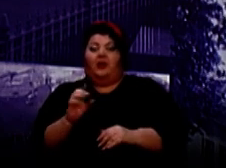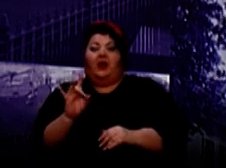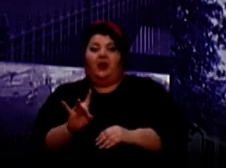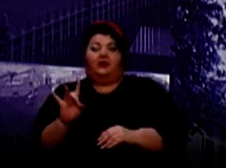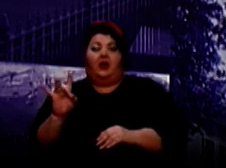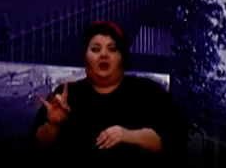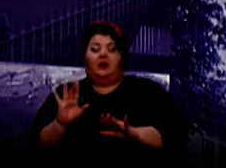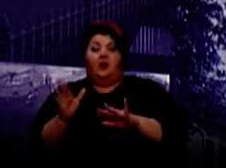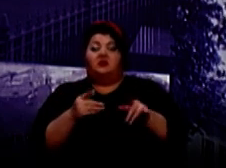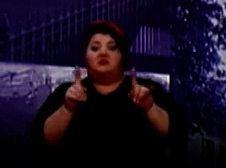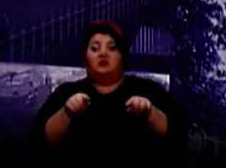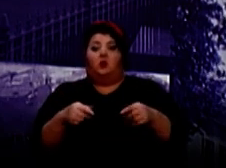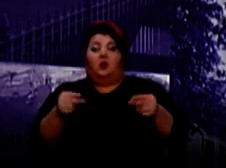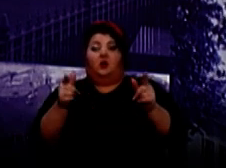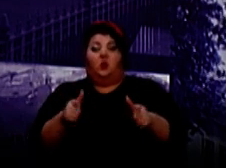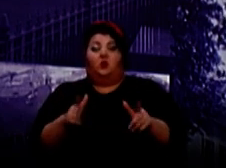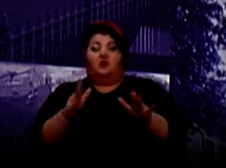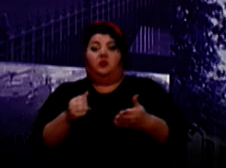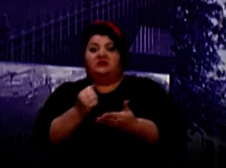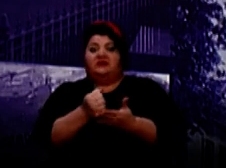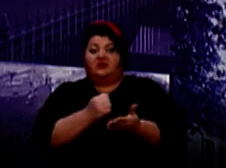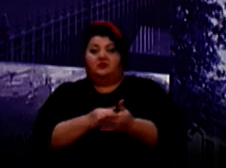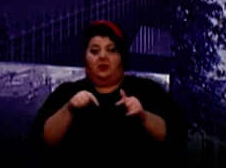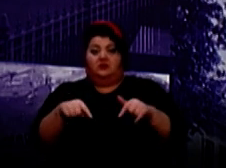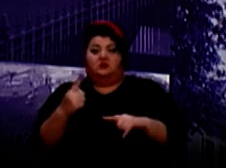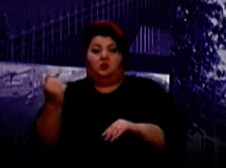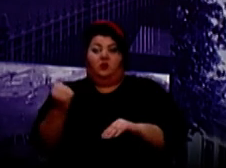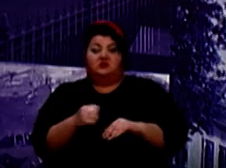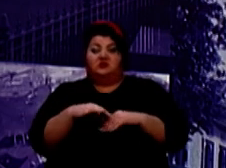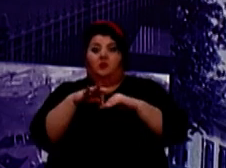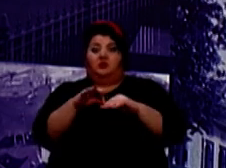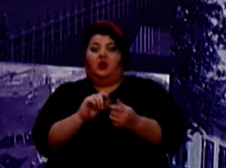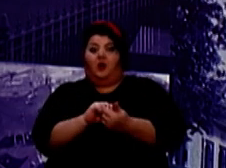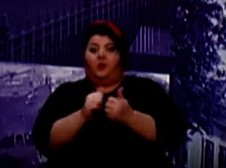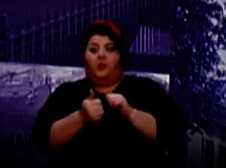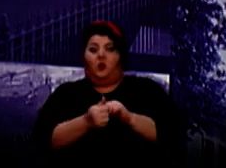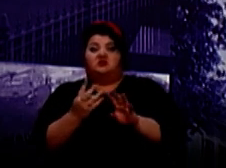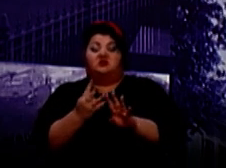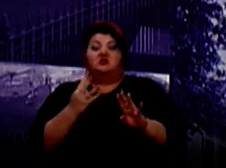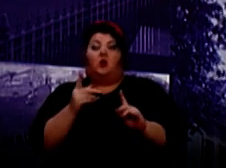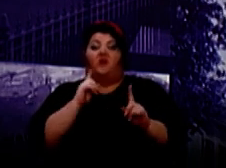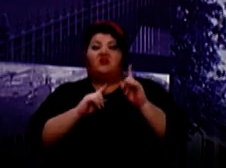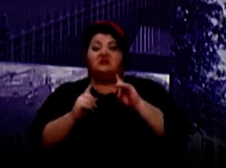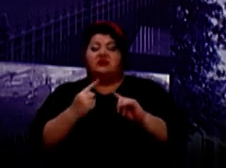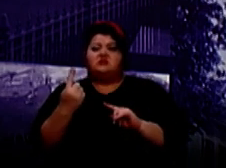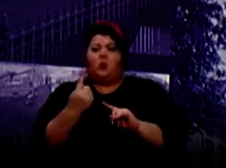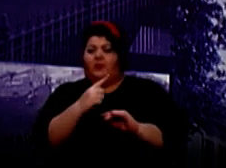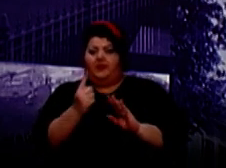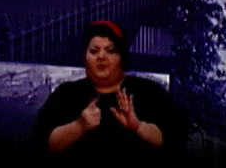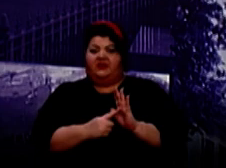після того, як буде ця угода затверджена, я думаю, що ми на цьому тижні проведемо позачергову сесію з одним єдиним питанням